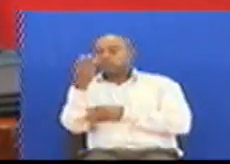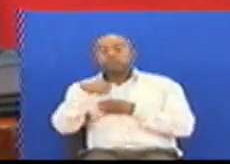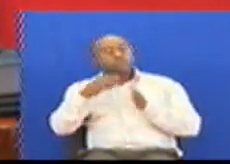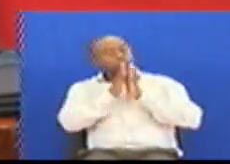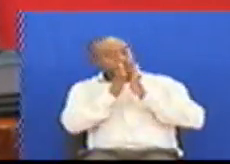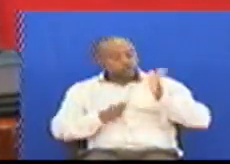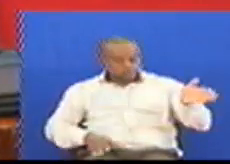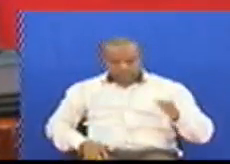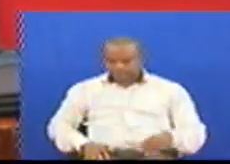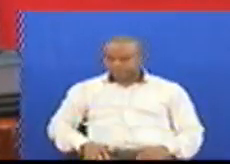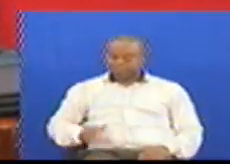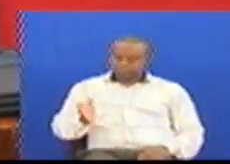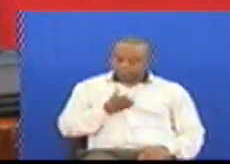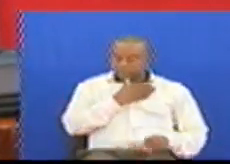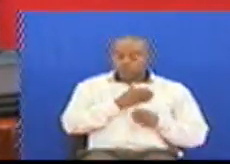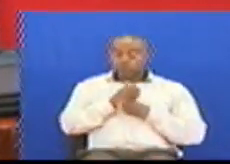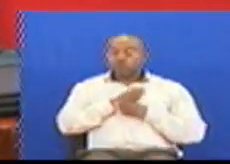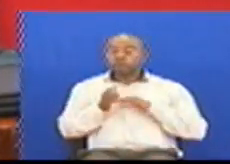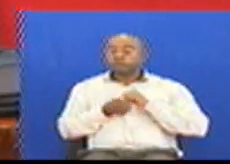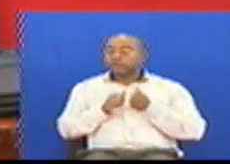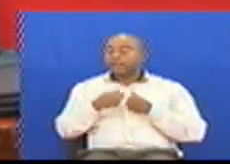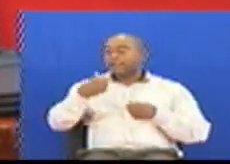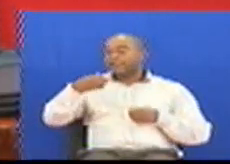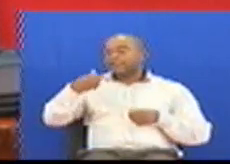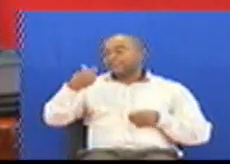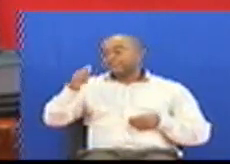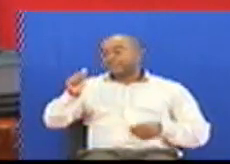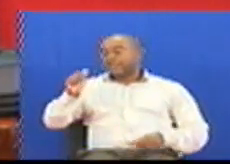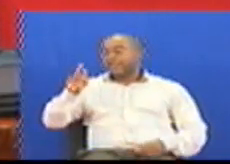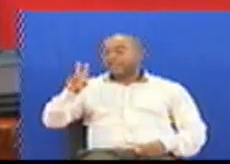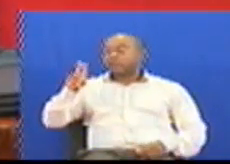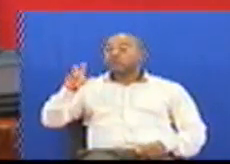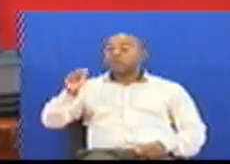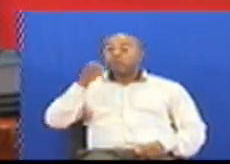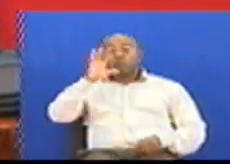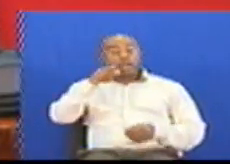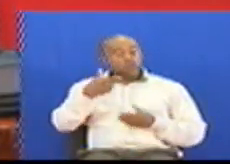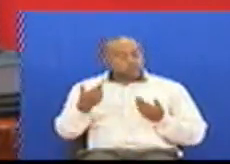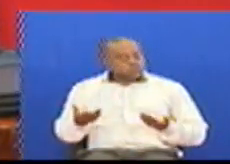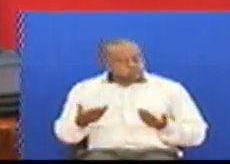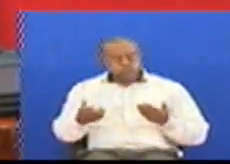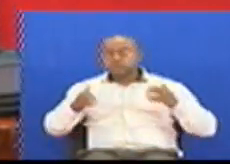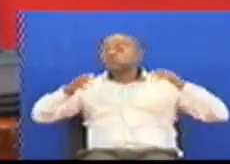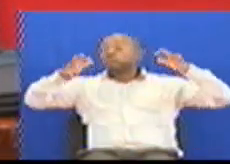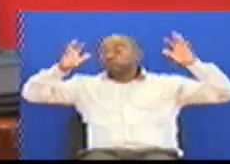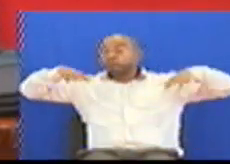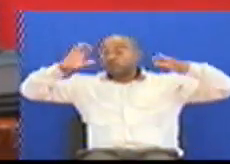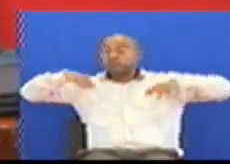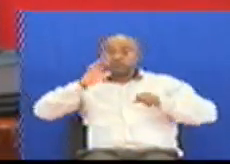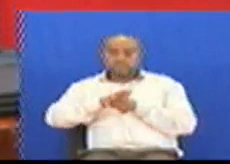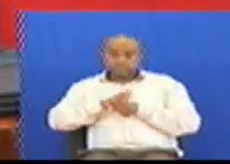Nizungumzie swala la TARURA. Ndugu zangu, mwaka huu tumepata mvua nyingi sana. Ninajua kabisa zimetengwa bilioni